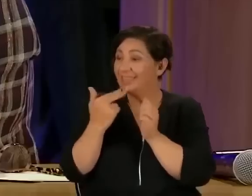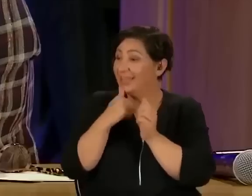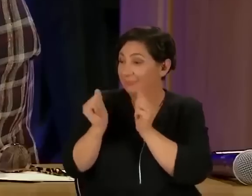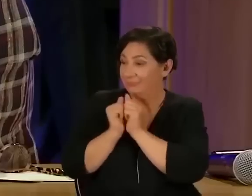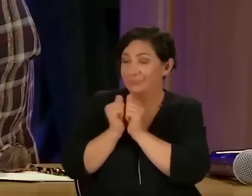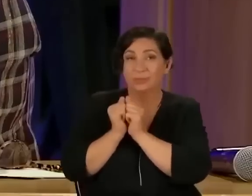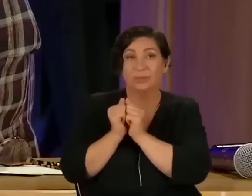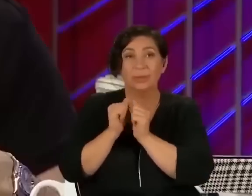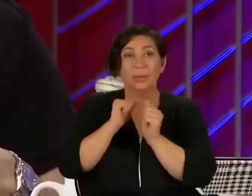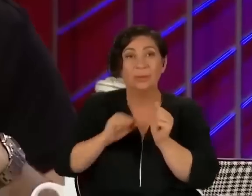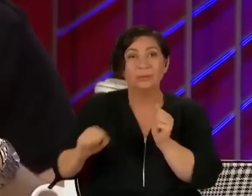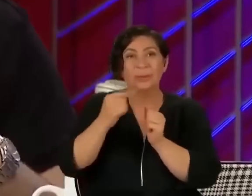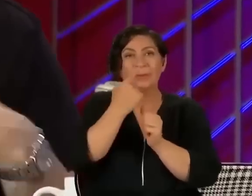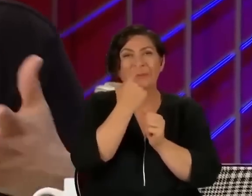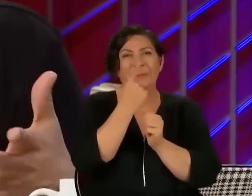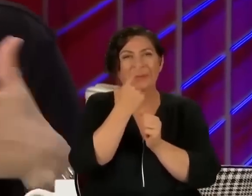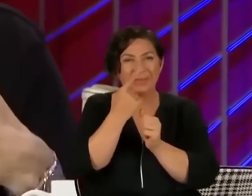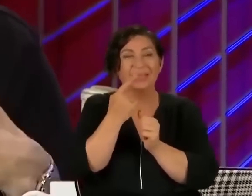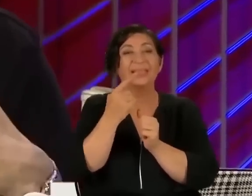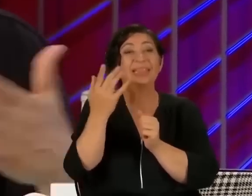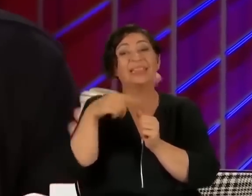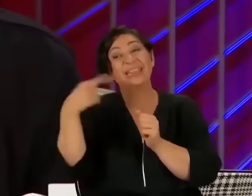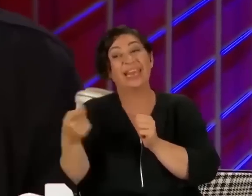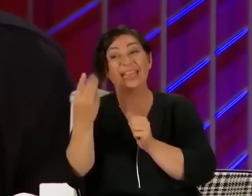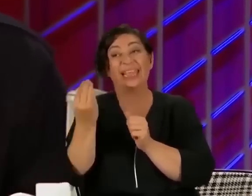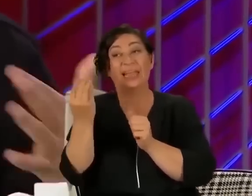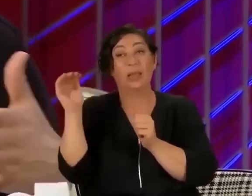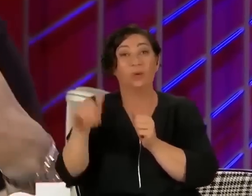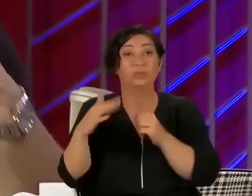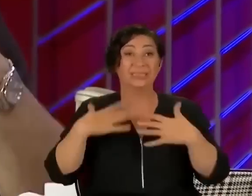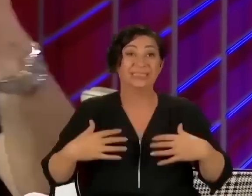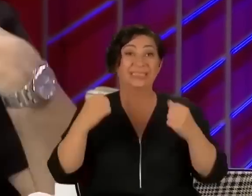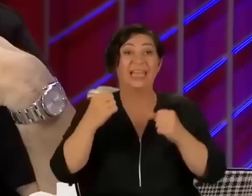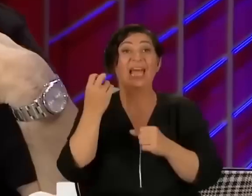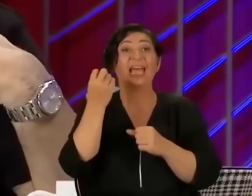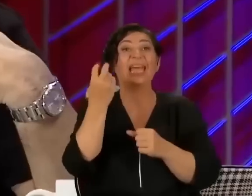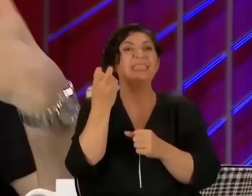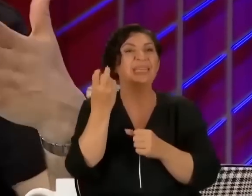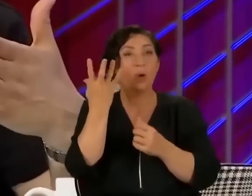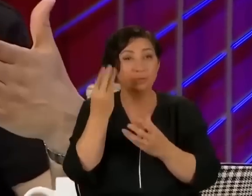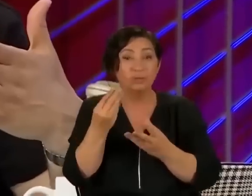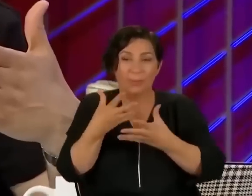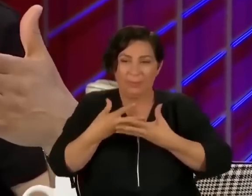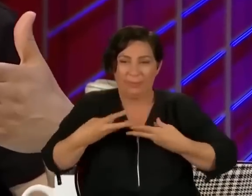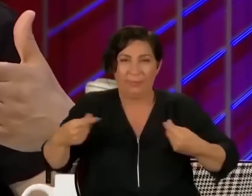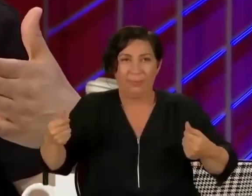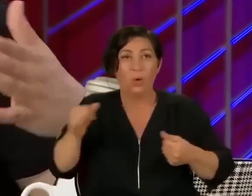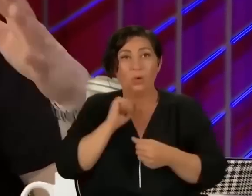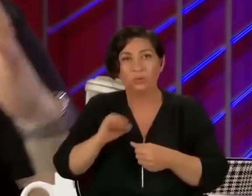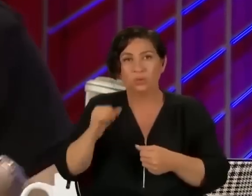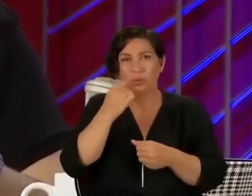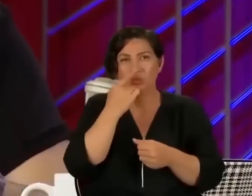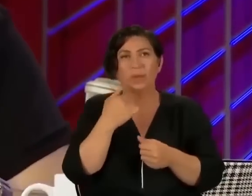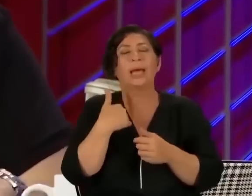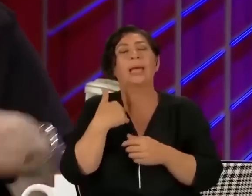partnerlerin osuruğu diğerine iyi geliyormuş sağlık açısından. Hatta kanser hücrelerini öldürüyormuş osuruk kokusu. Çok